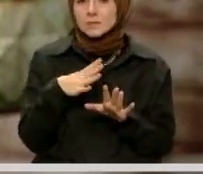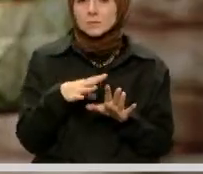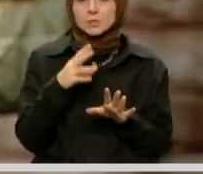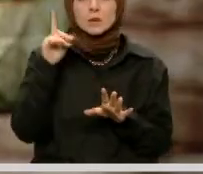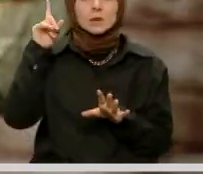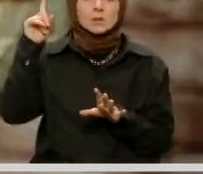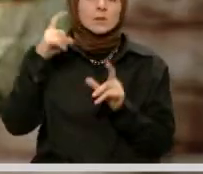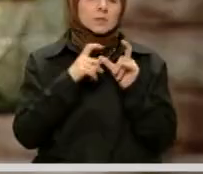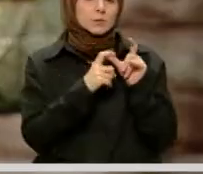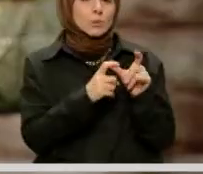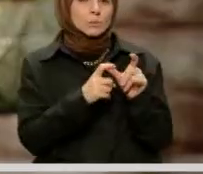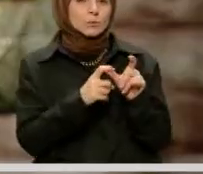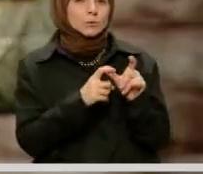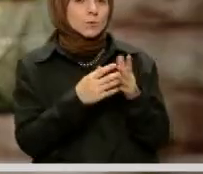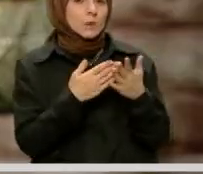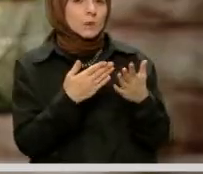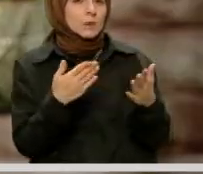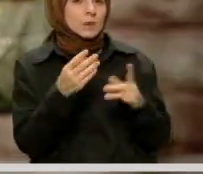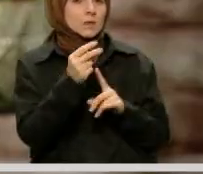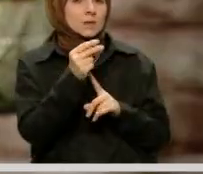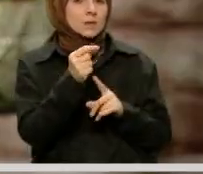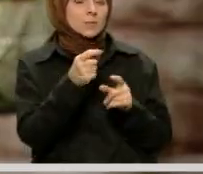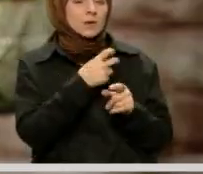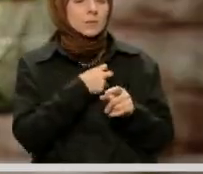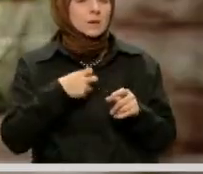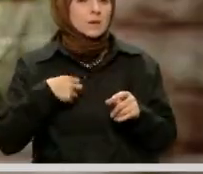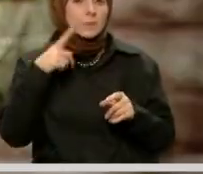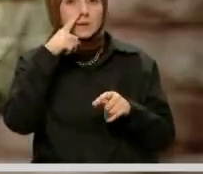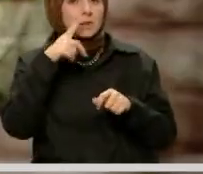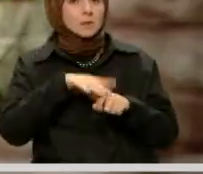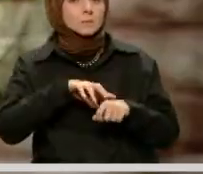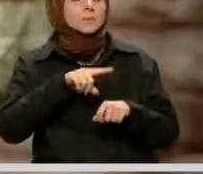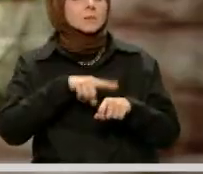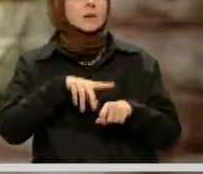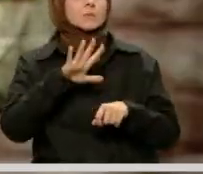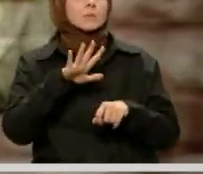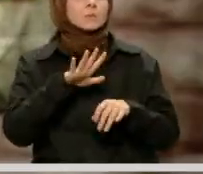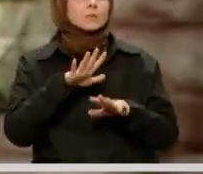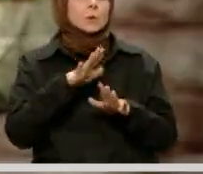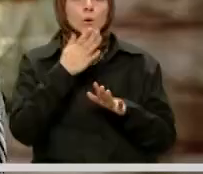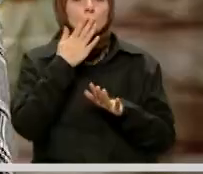ey İbrahim inanmıyor musun? Haşa Rabbim, inanıyorum fakat kalbim mutmain olsun istiyorum.